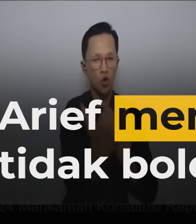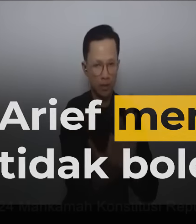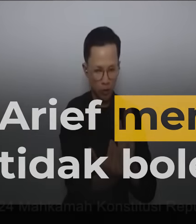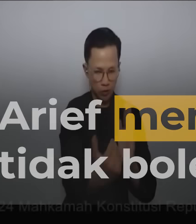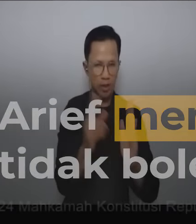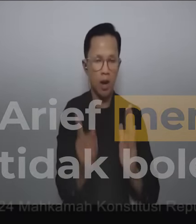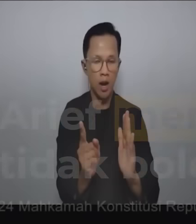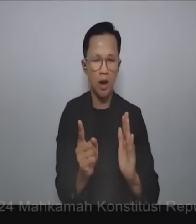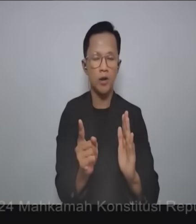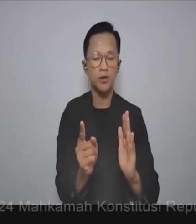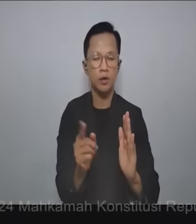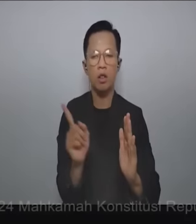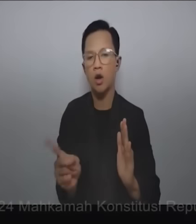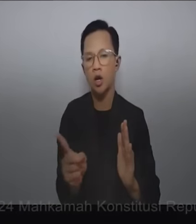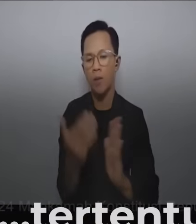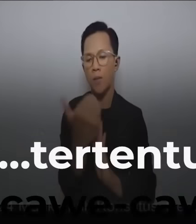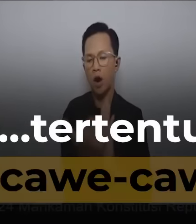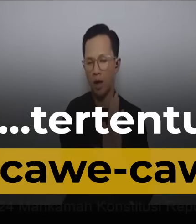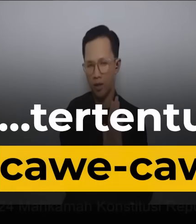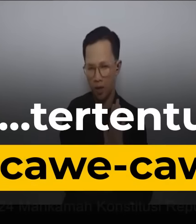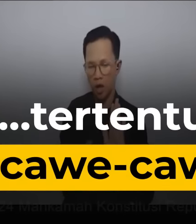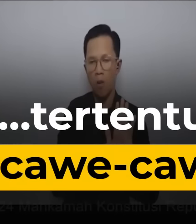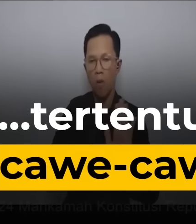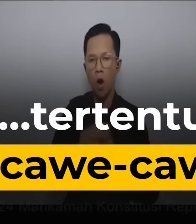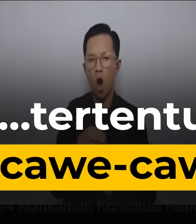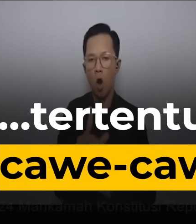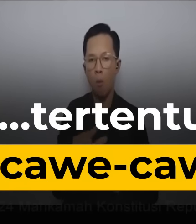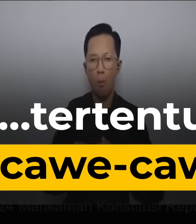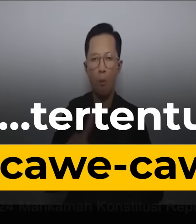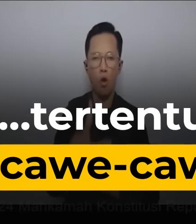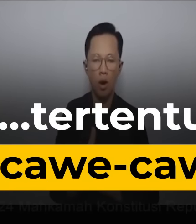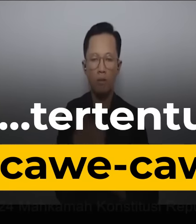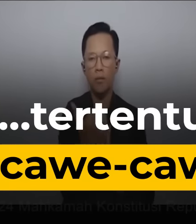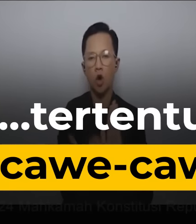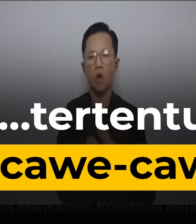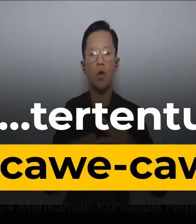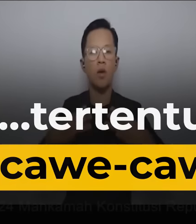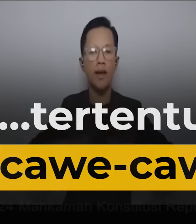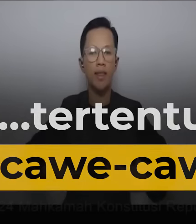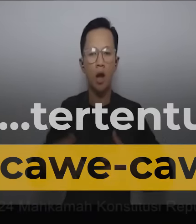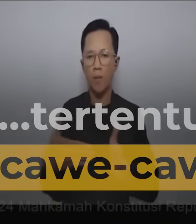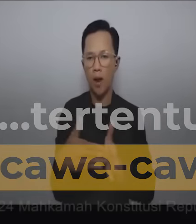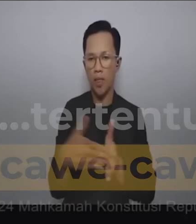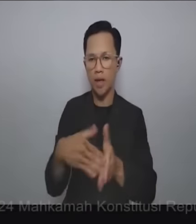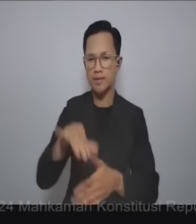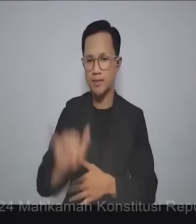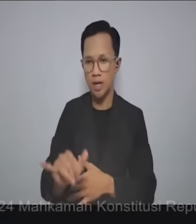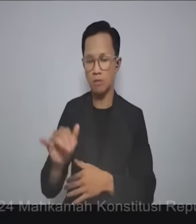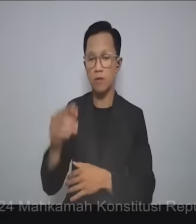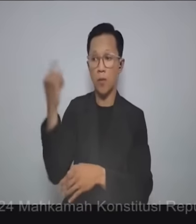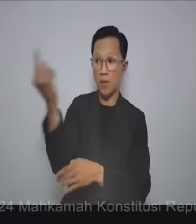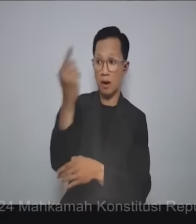rambu rambu kompositif moral dan etika Apa yang dilakukan oleh pemerintah Presiden